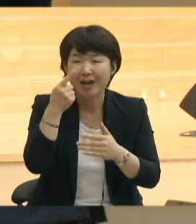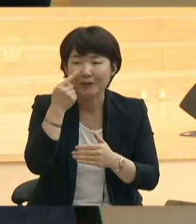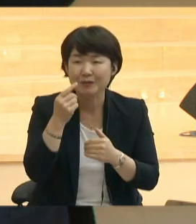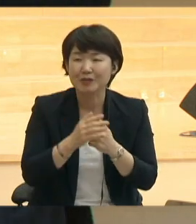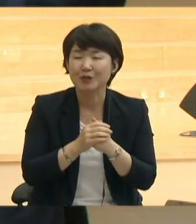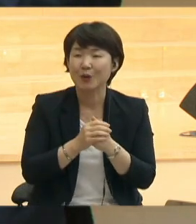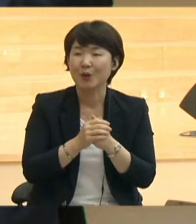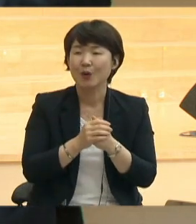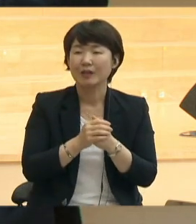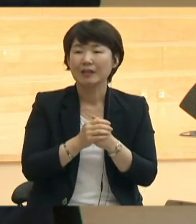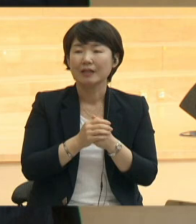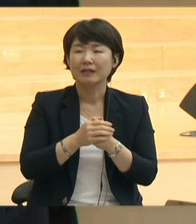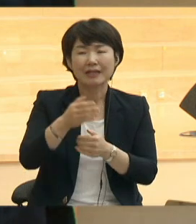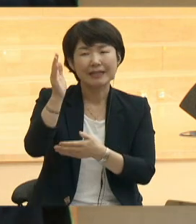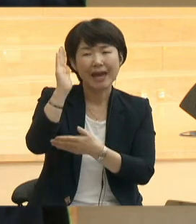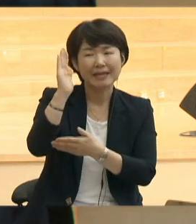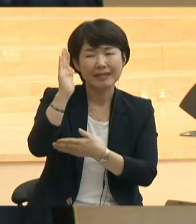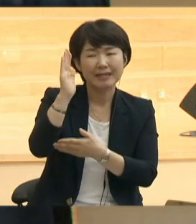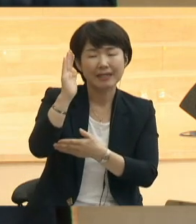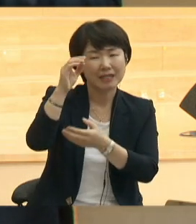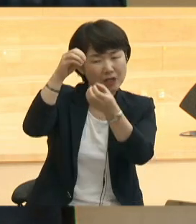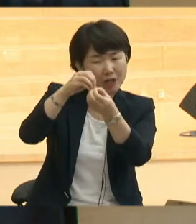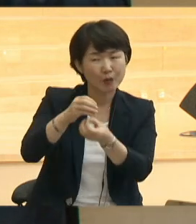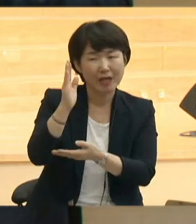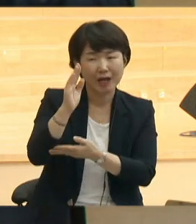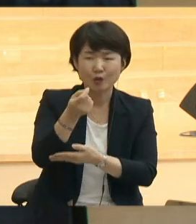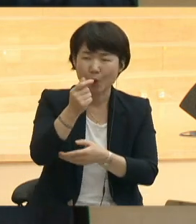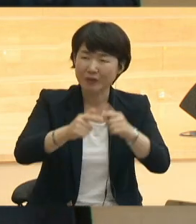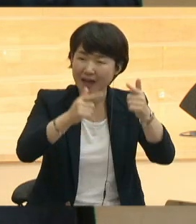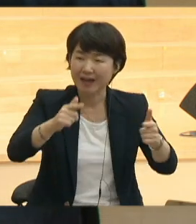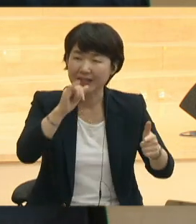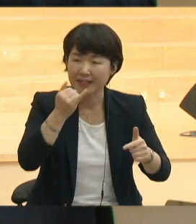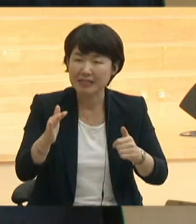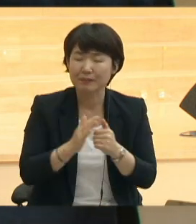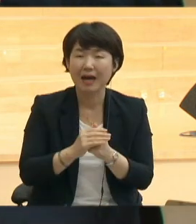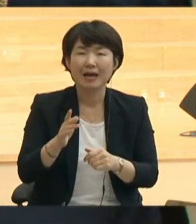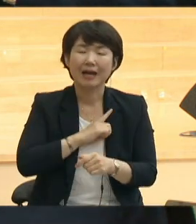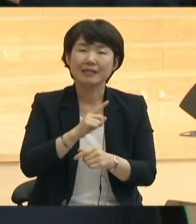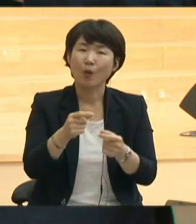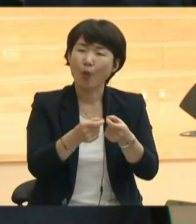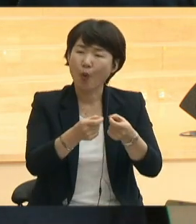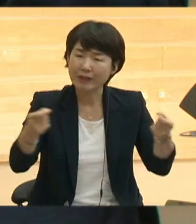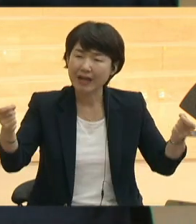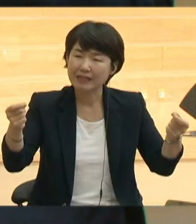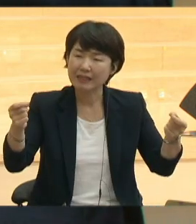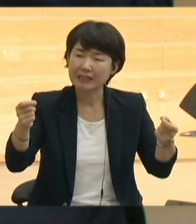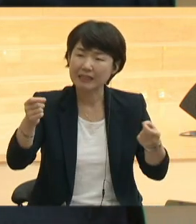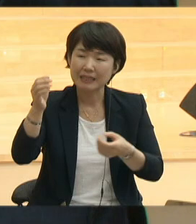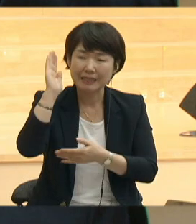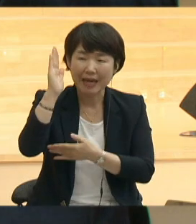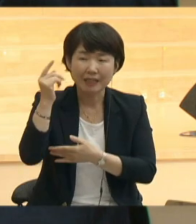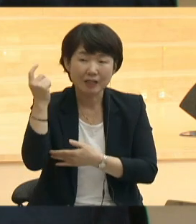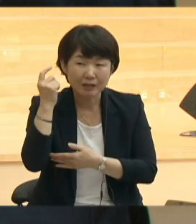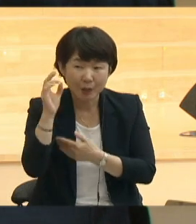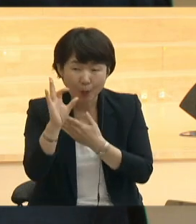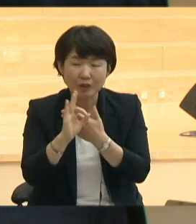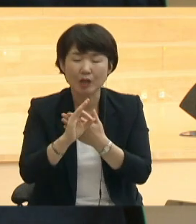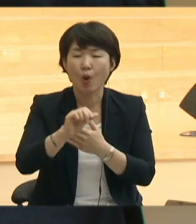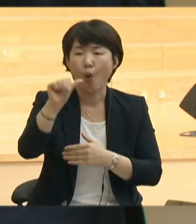설마 다 좀 다릅니다 많은 제가 죄의 오래 살았다는 썰을 찾아보니까 5,000